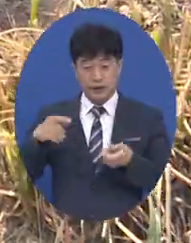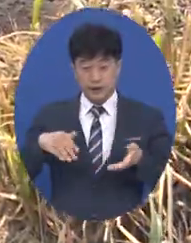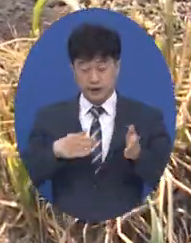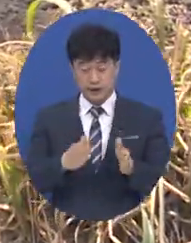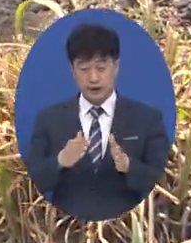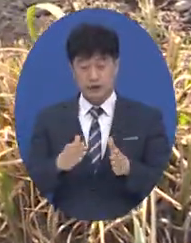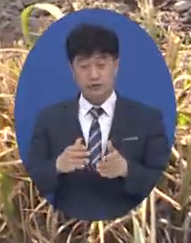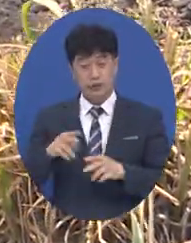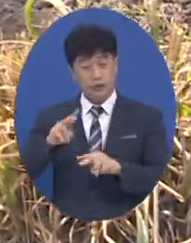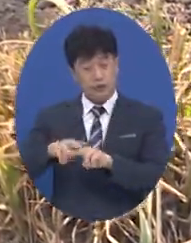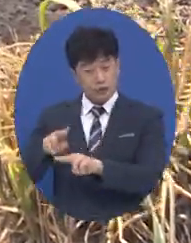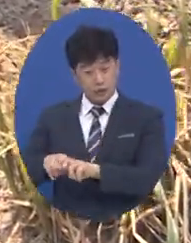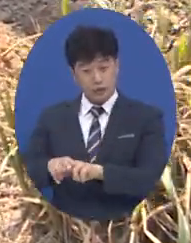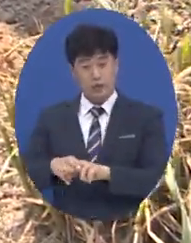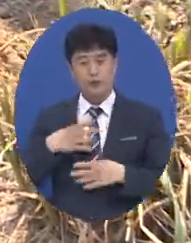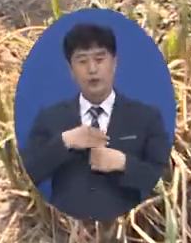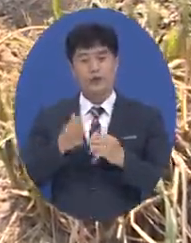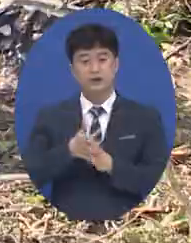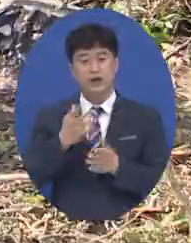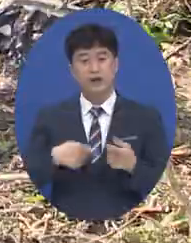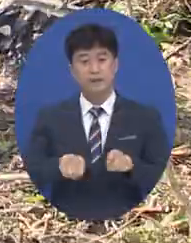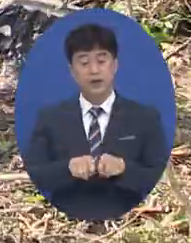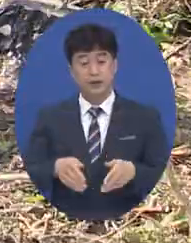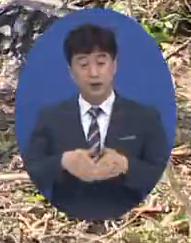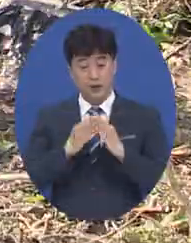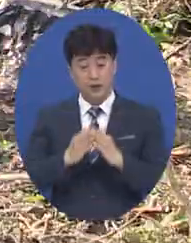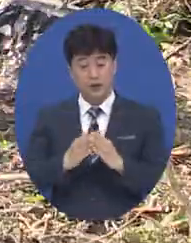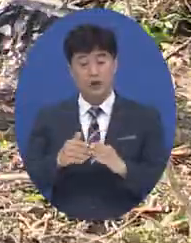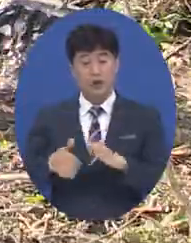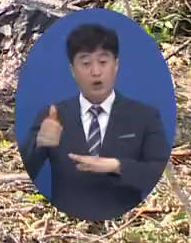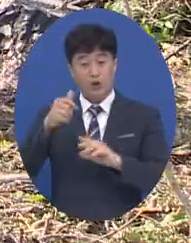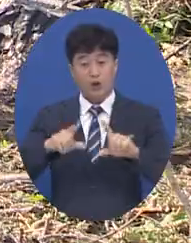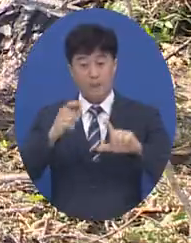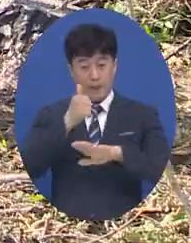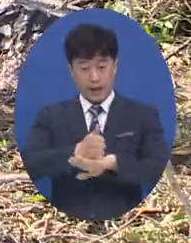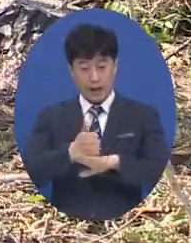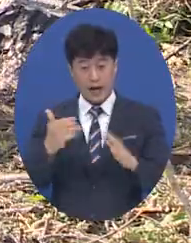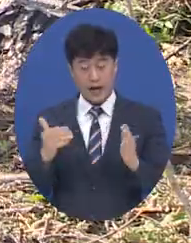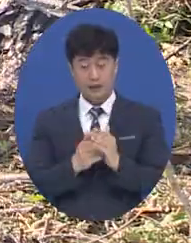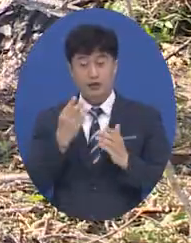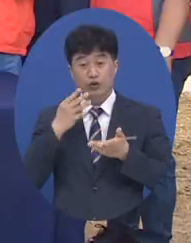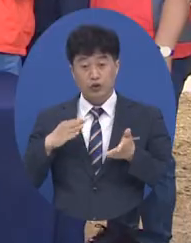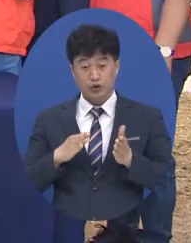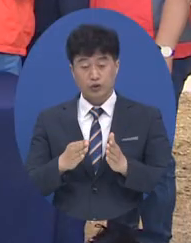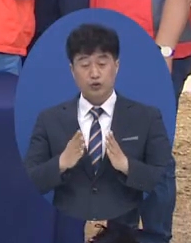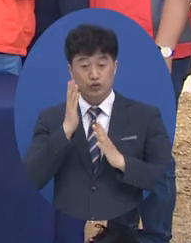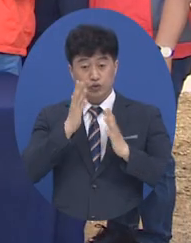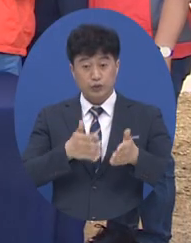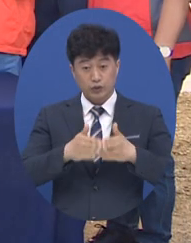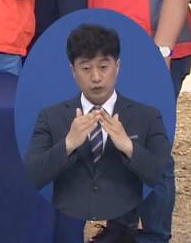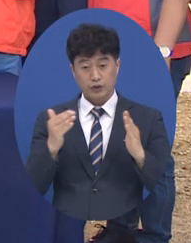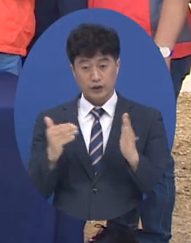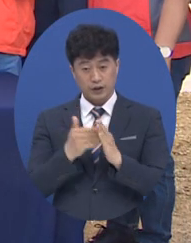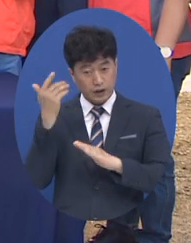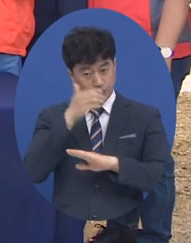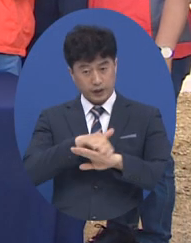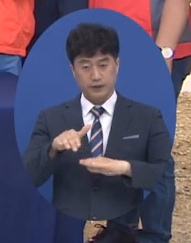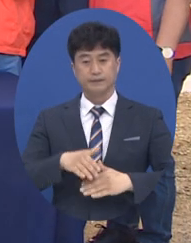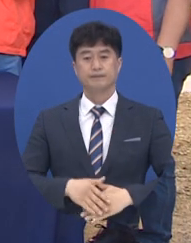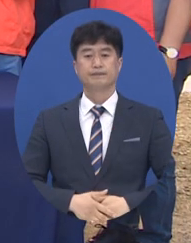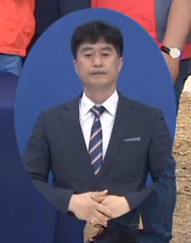편의시설도 함께 만들어 올 연말까지 경기에 숲 조성을 마무리할 계획입니다 정규 1집에 김태